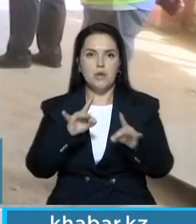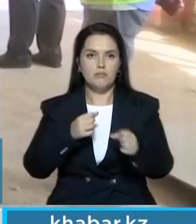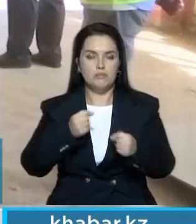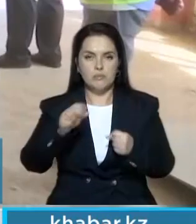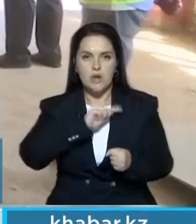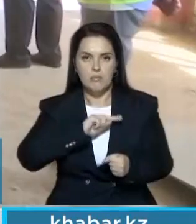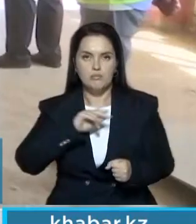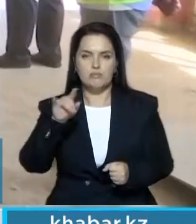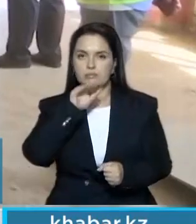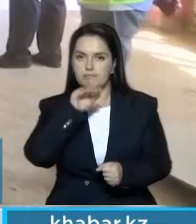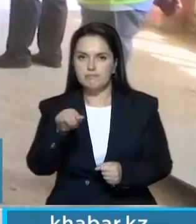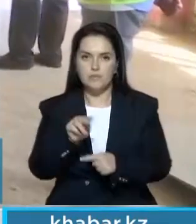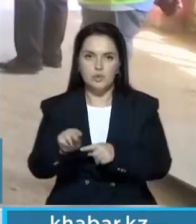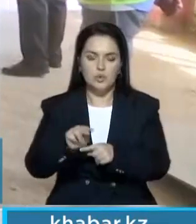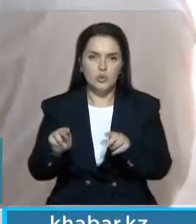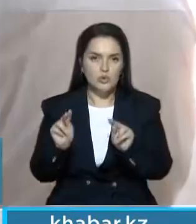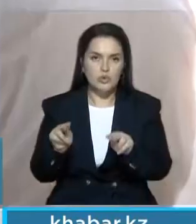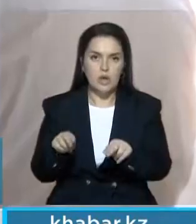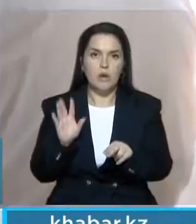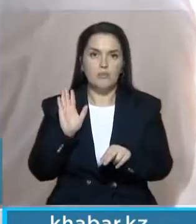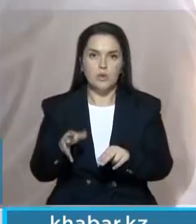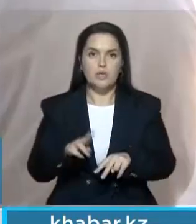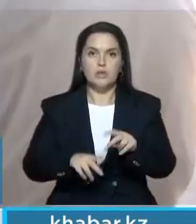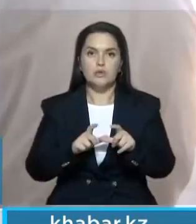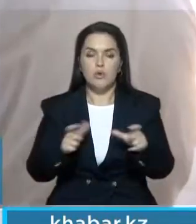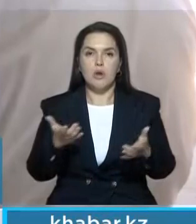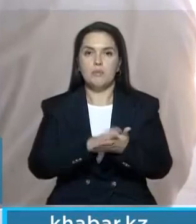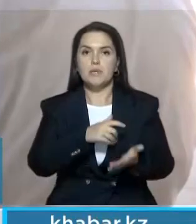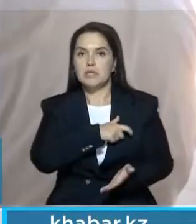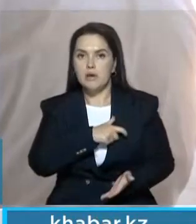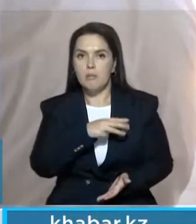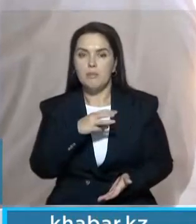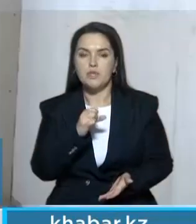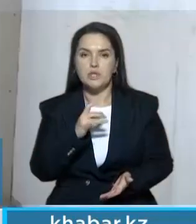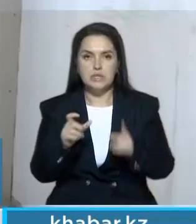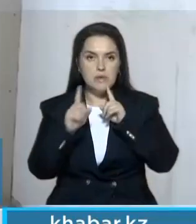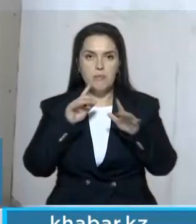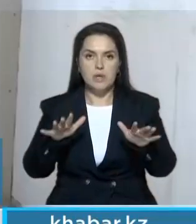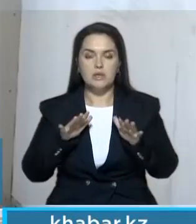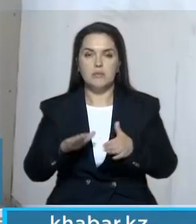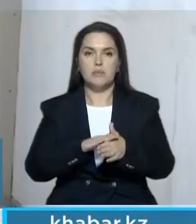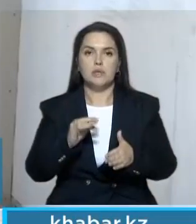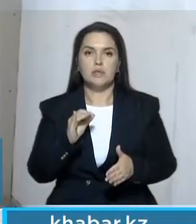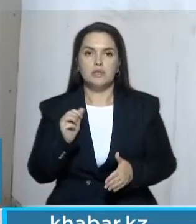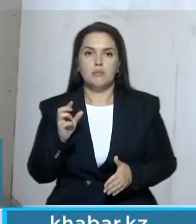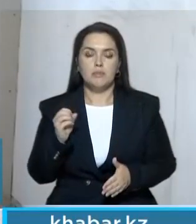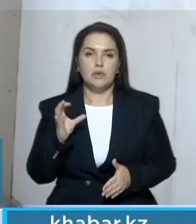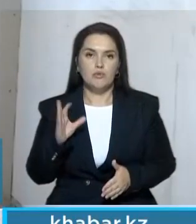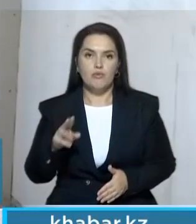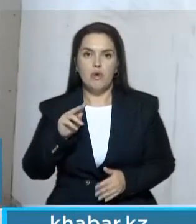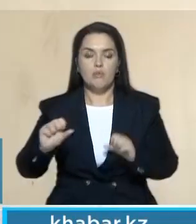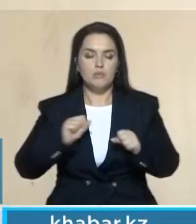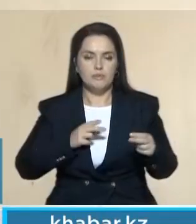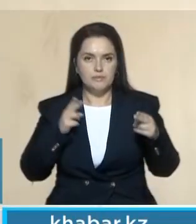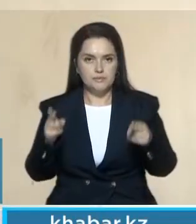и повышением их квалификации. С ходом реализации строительства школ ознакомился депутат Мажилиса парламента Данабек Исабеков в рамках